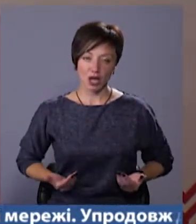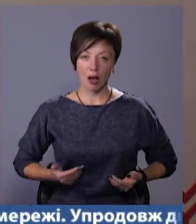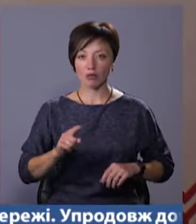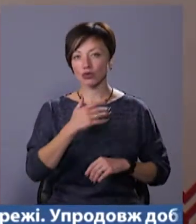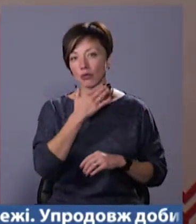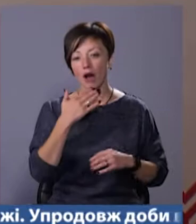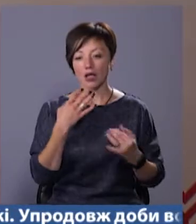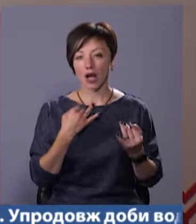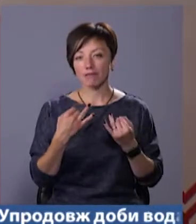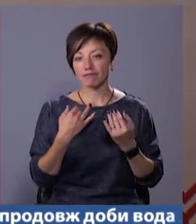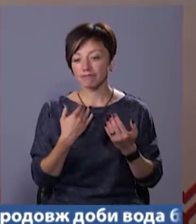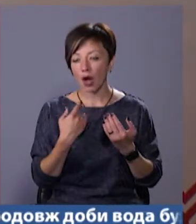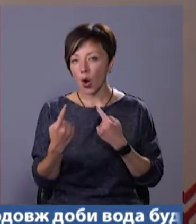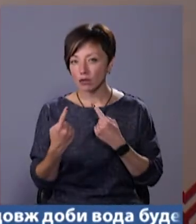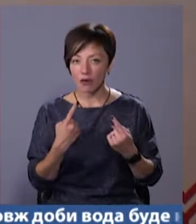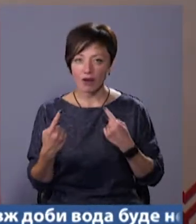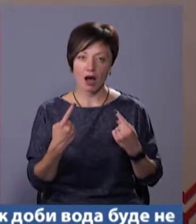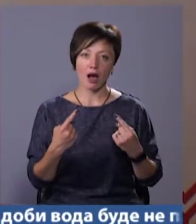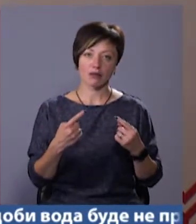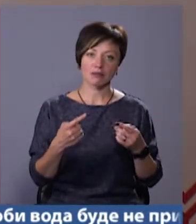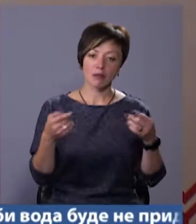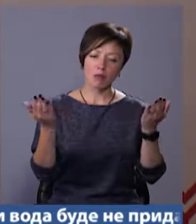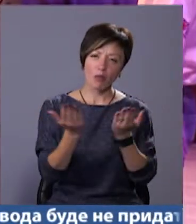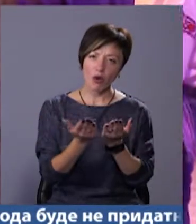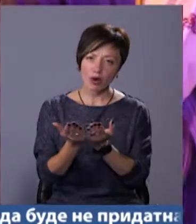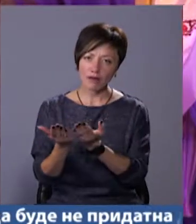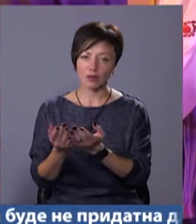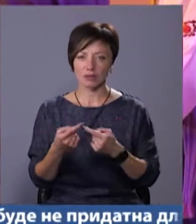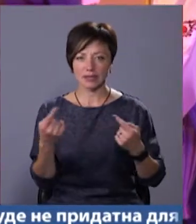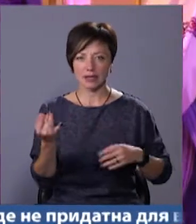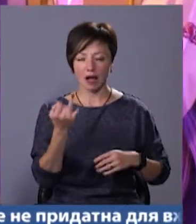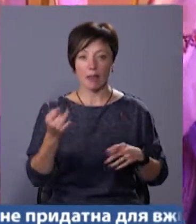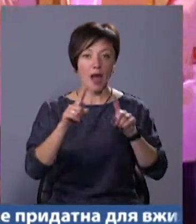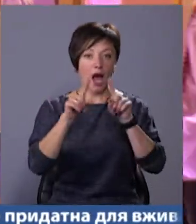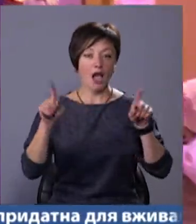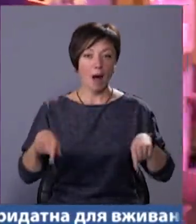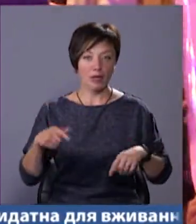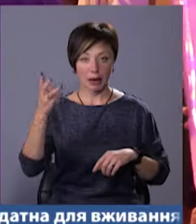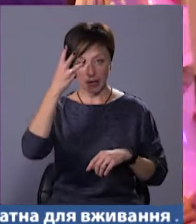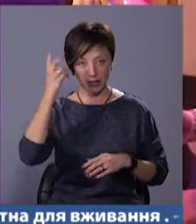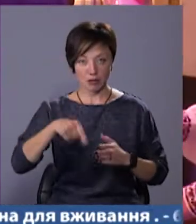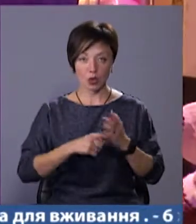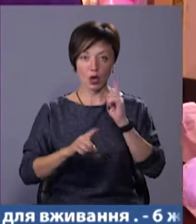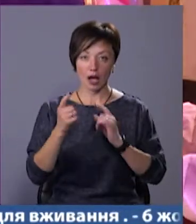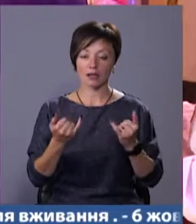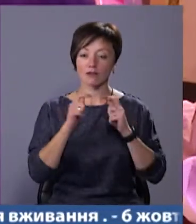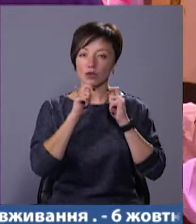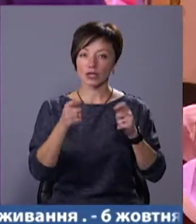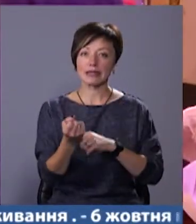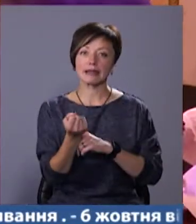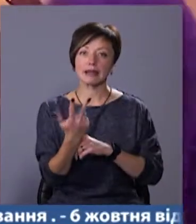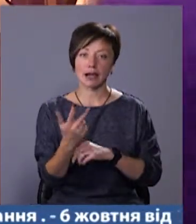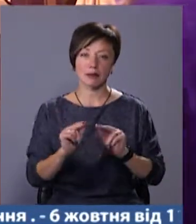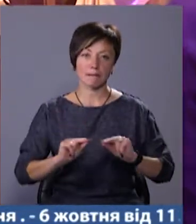ми з ними розмовляємо, проводимо паралелі, і це дуже цікаво. Грамоти Хмельницької міської ради до Дня вчителя нині вручили